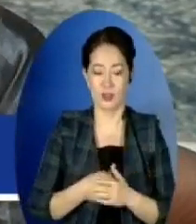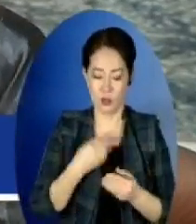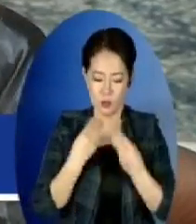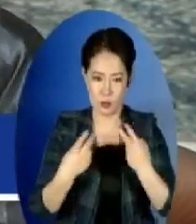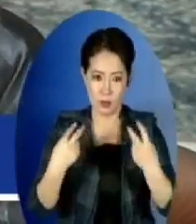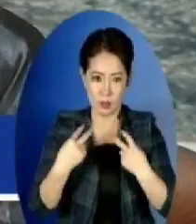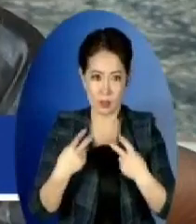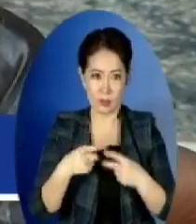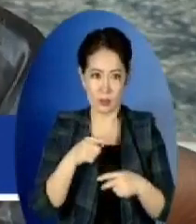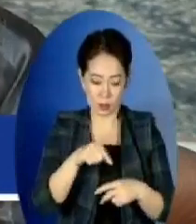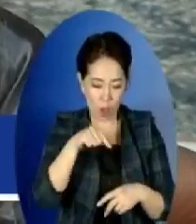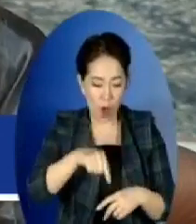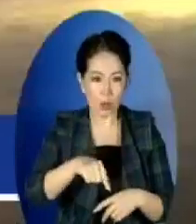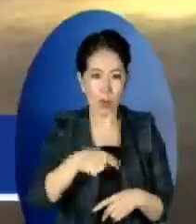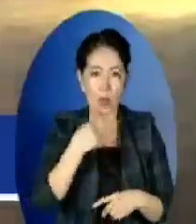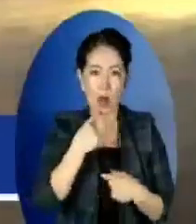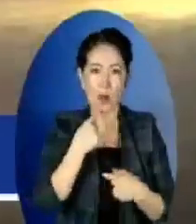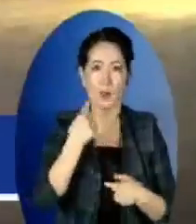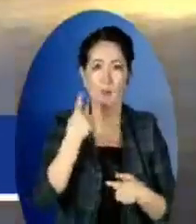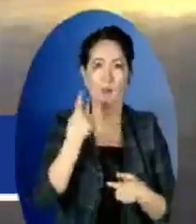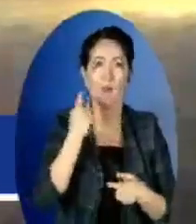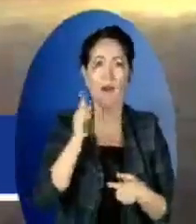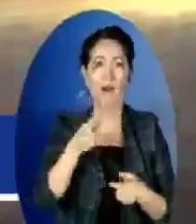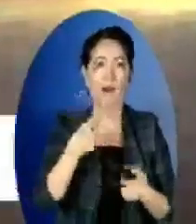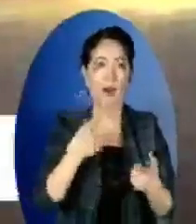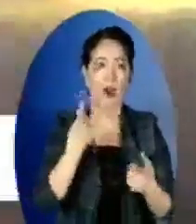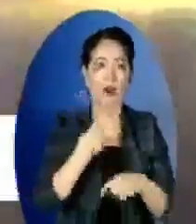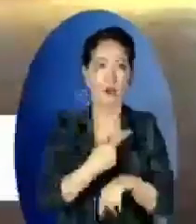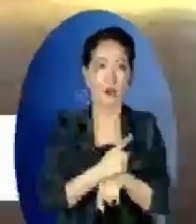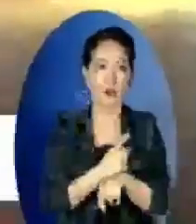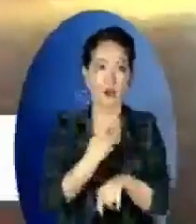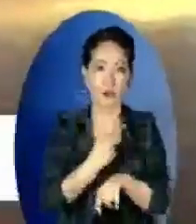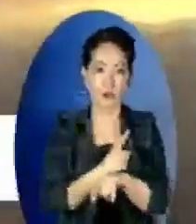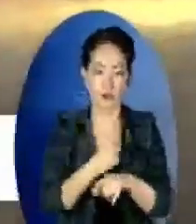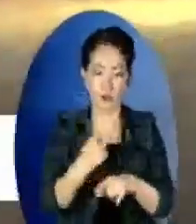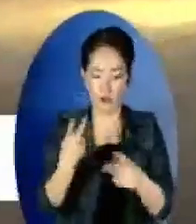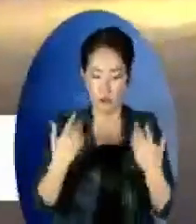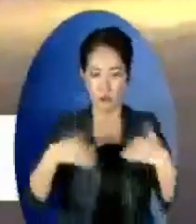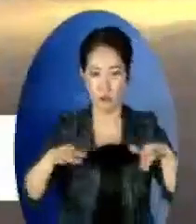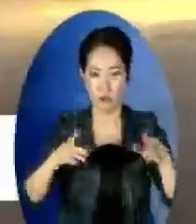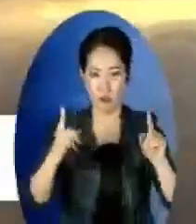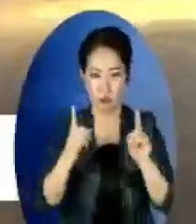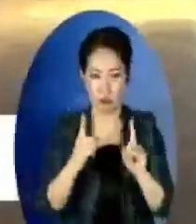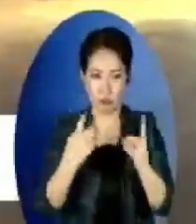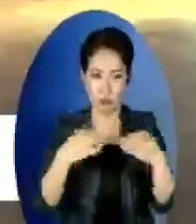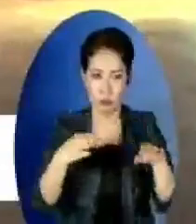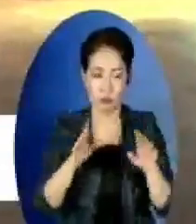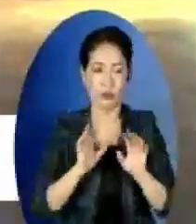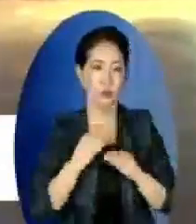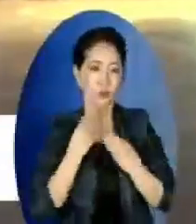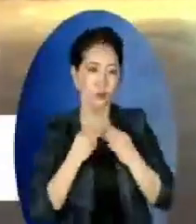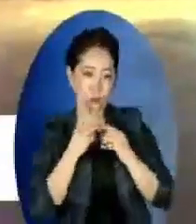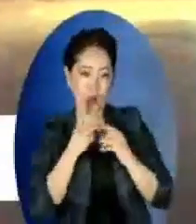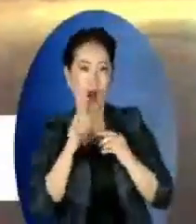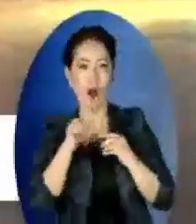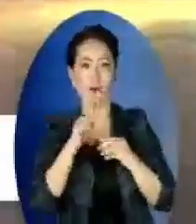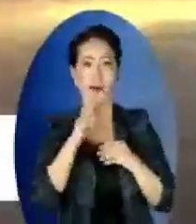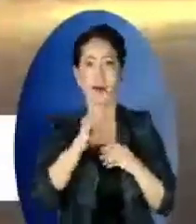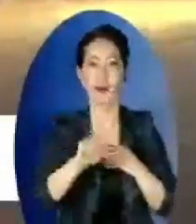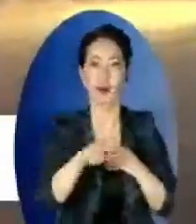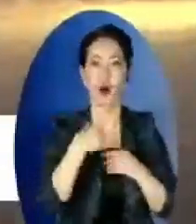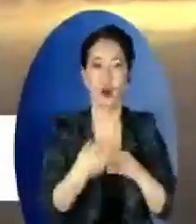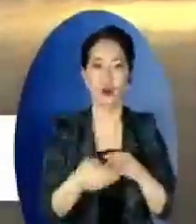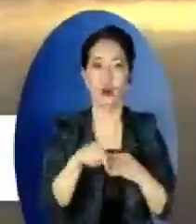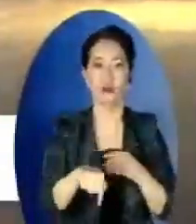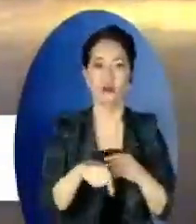шүүлт бол яг тэр дороо болдог. Шууд нэг ая тавиал 2 минут 2 бүжигч маань бүжиглээ. Тэгээд шүүгчнэр шууд тэр дороо хариуг нь